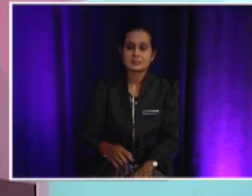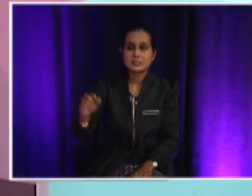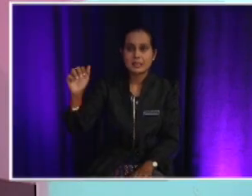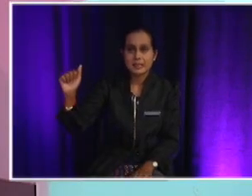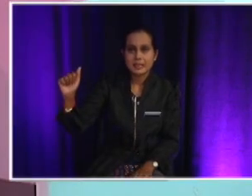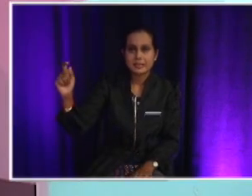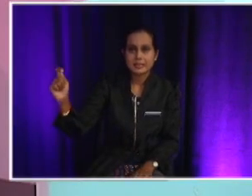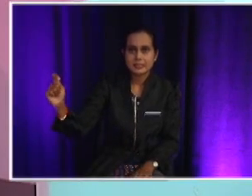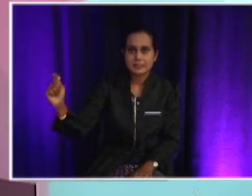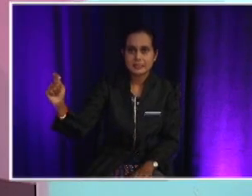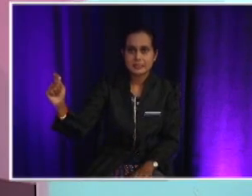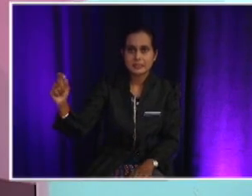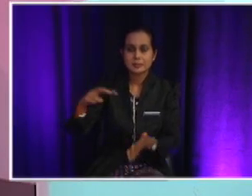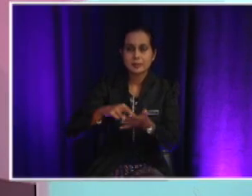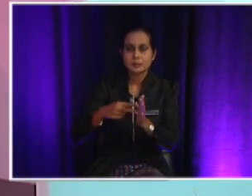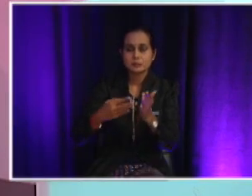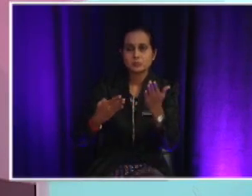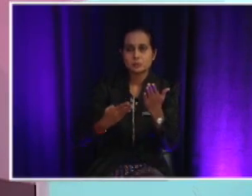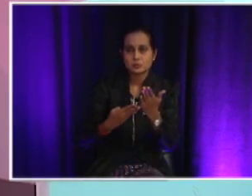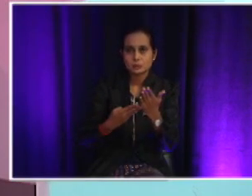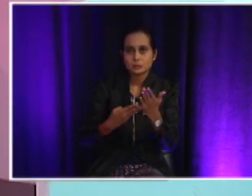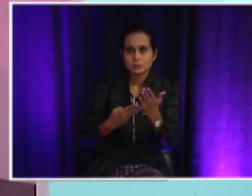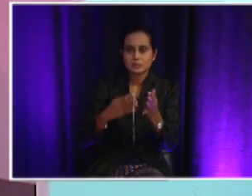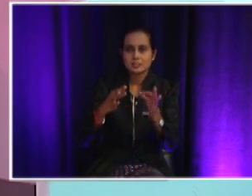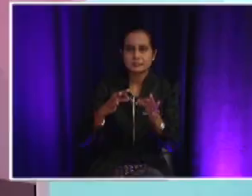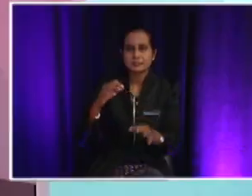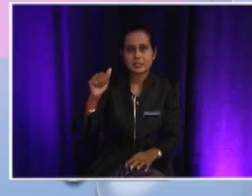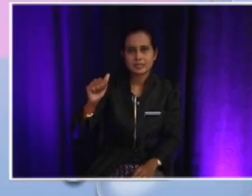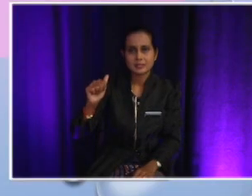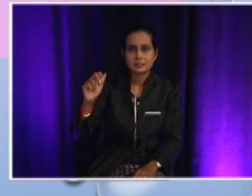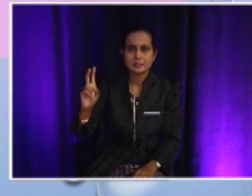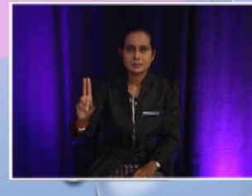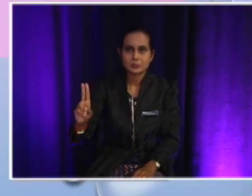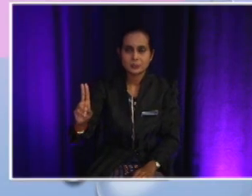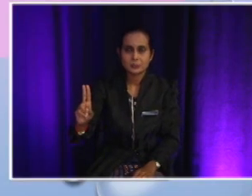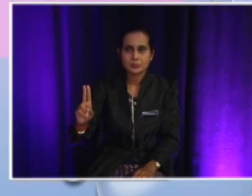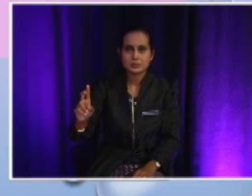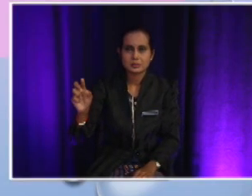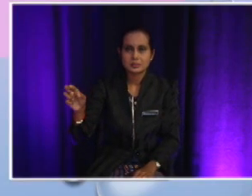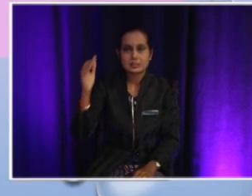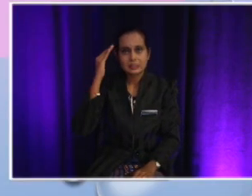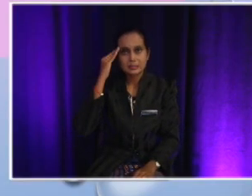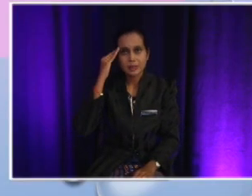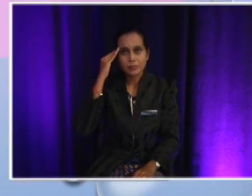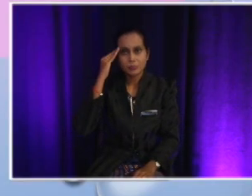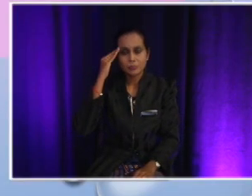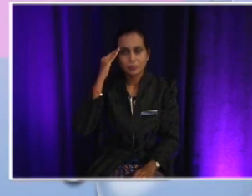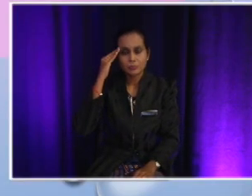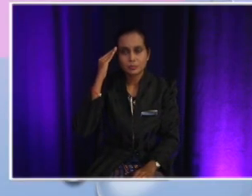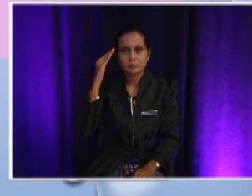Okey, maksudnya bateri, bukan AU. Kalau AU, okey, kalau di sini AU kita tahu bekalan tu adalah